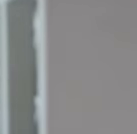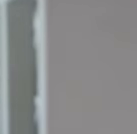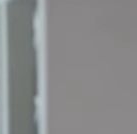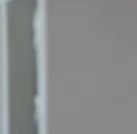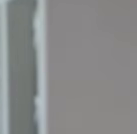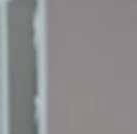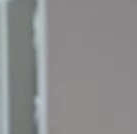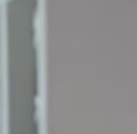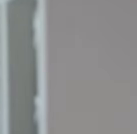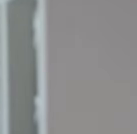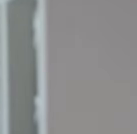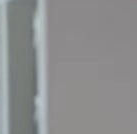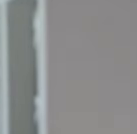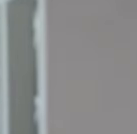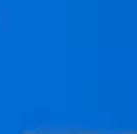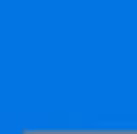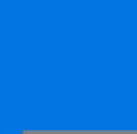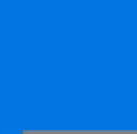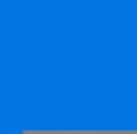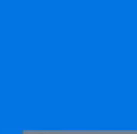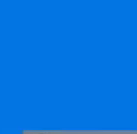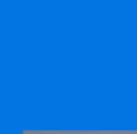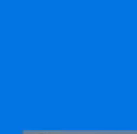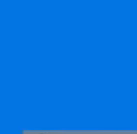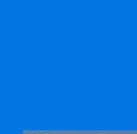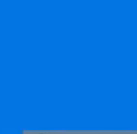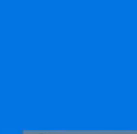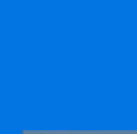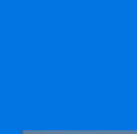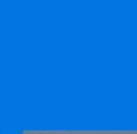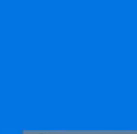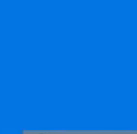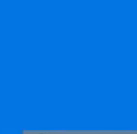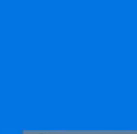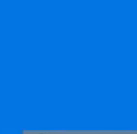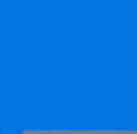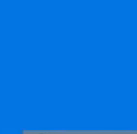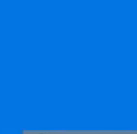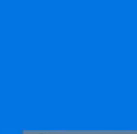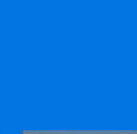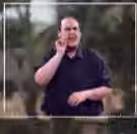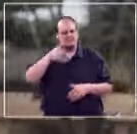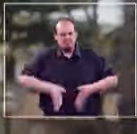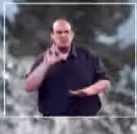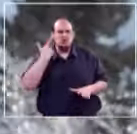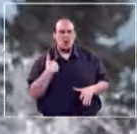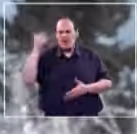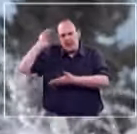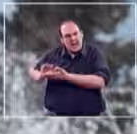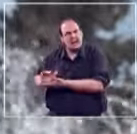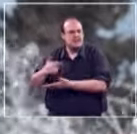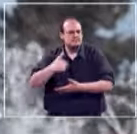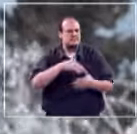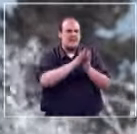proponendo un libro molto innovativo. Mi Melanie ha una